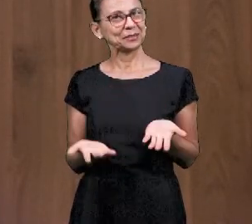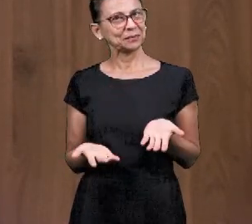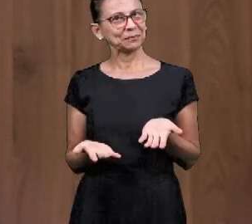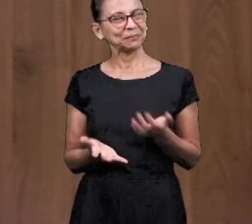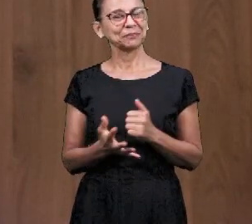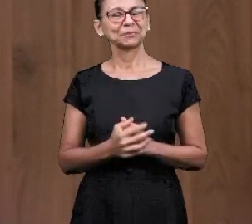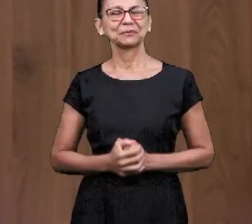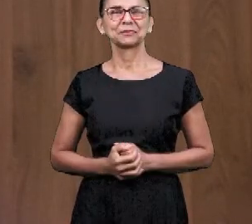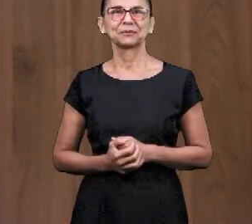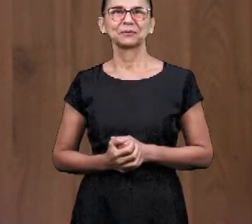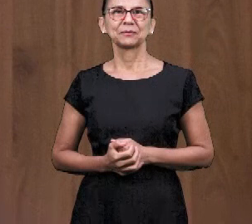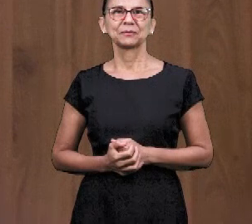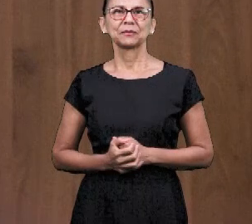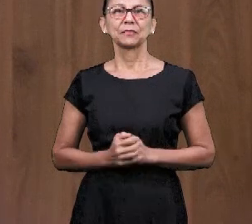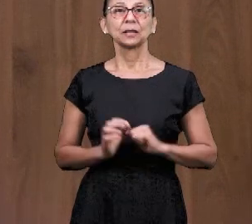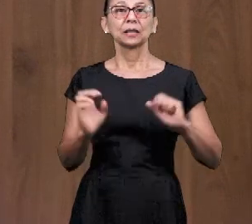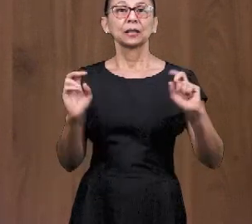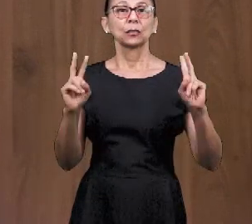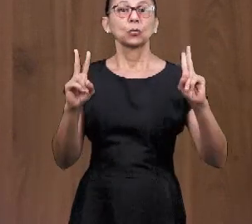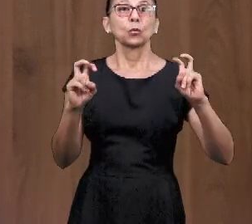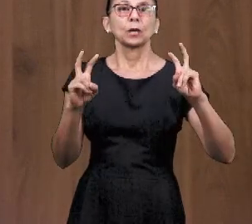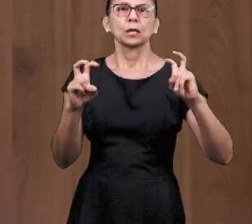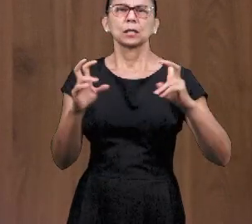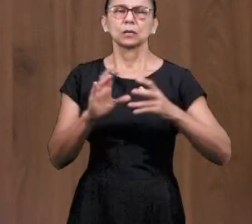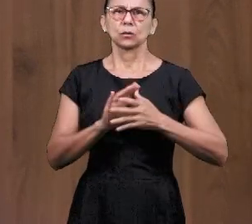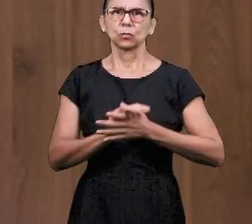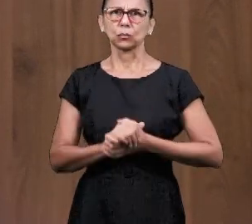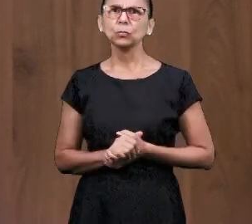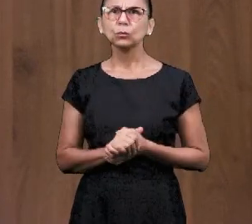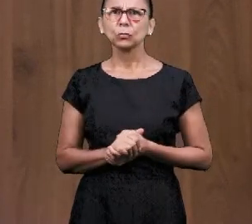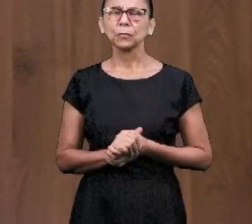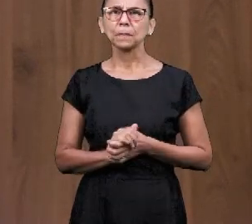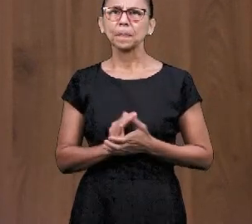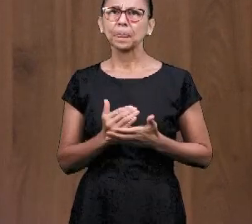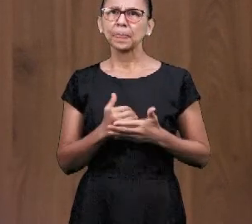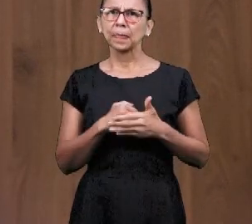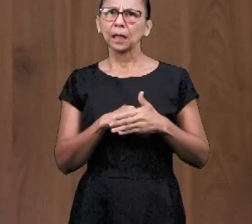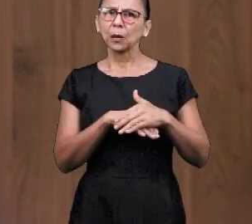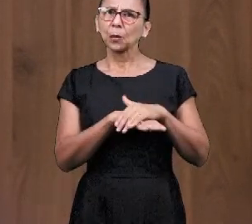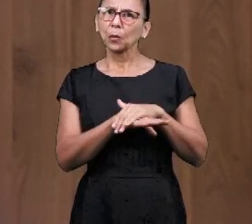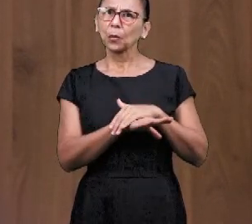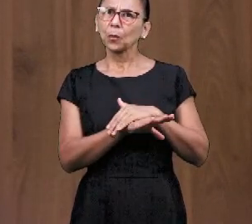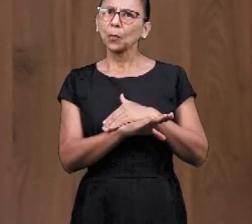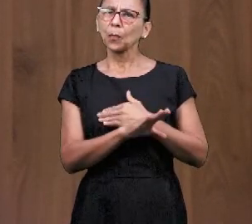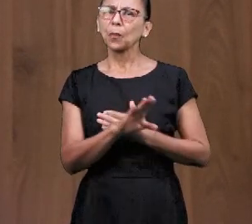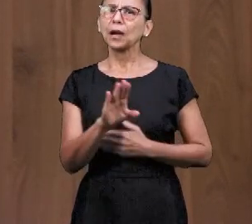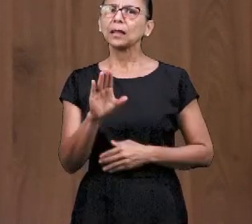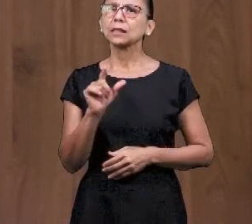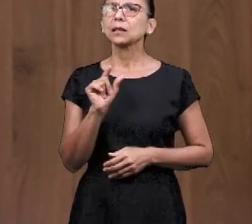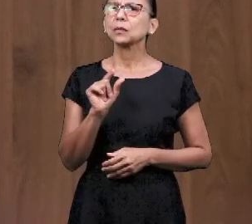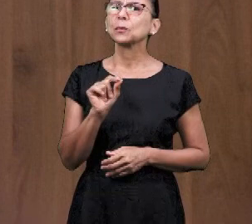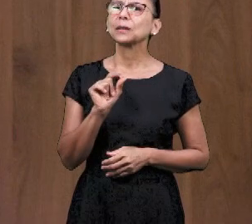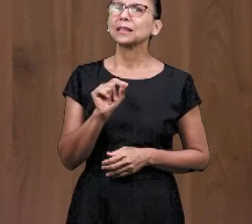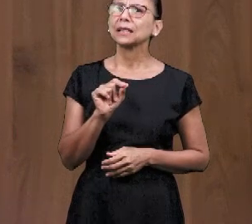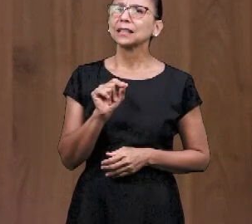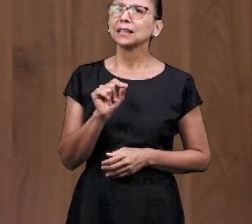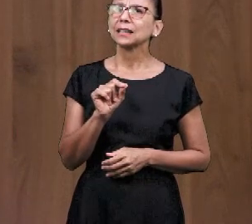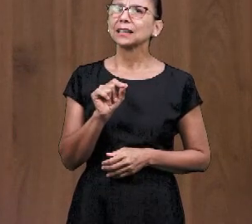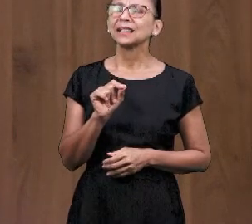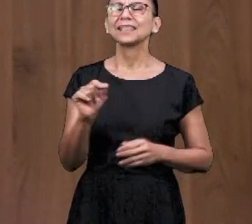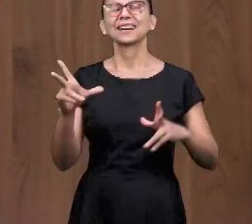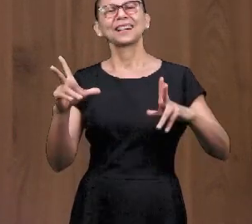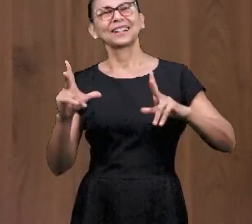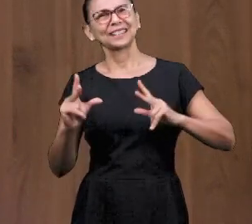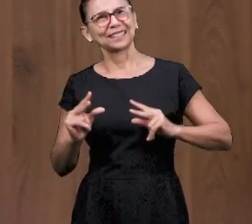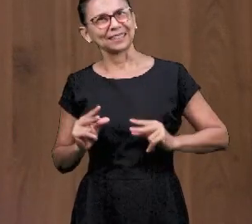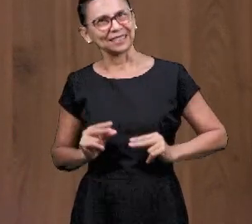La thématique de notre étude, c'est retiens ce que tu as. Et dans cette quatrième étude, nous sommes en train de voir sur le